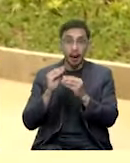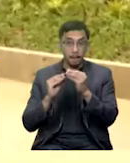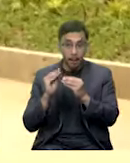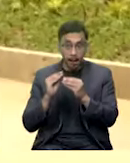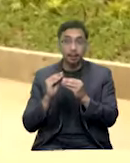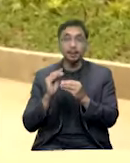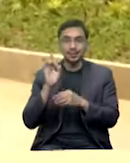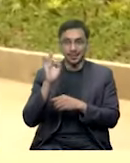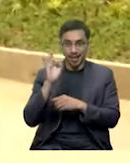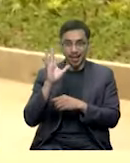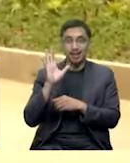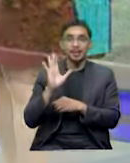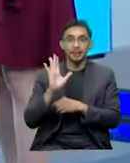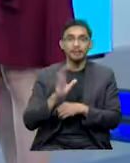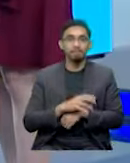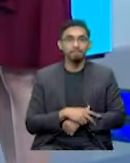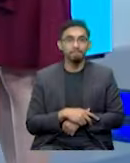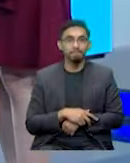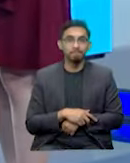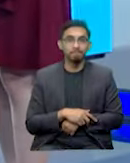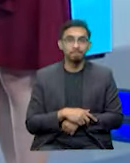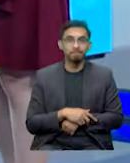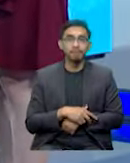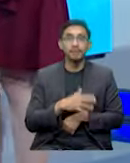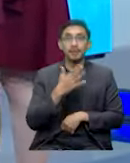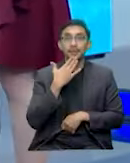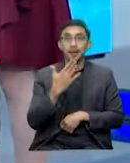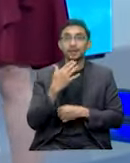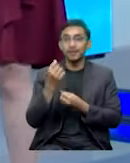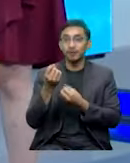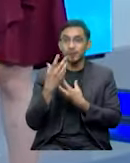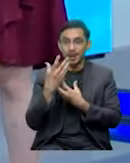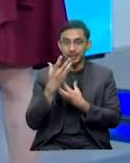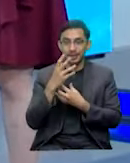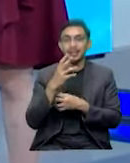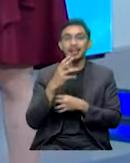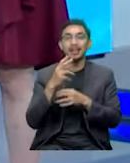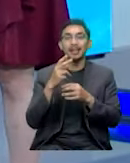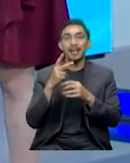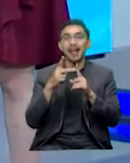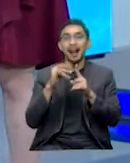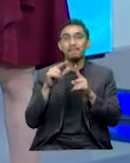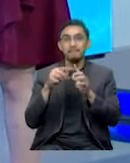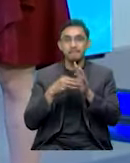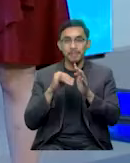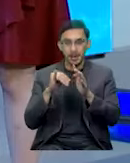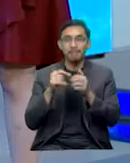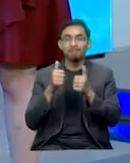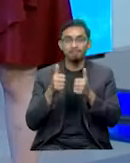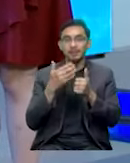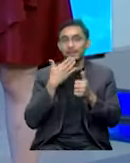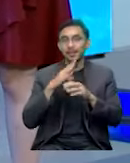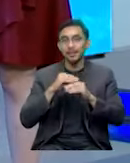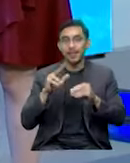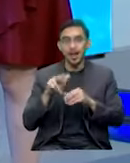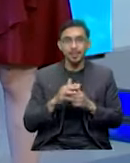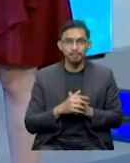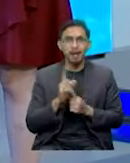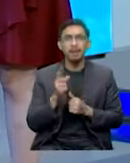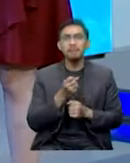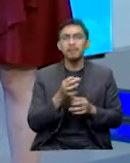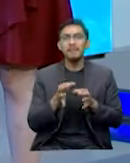siang. Demikian Raisa. Baik, terima kasih Hilmi melaporkan langsung dari IKN. Selamat bertugas kembali. Kita ke informasi selanjutnya pemirsa,